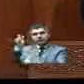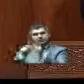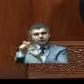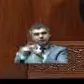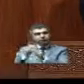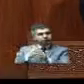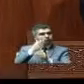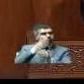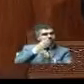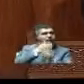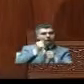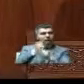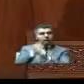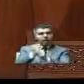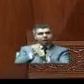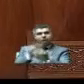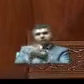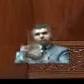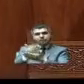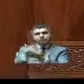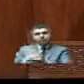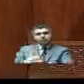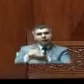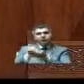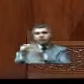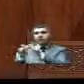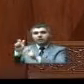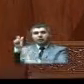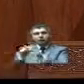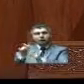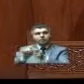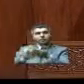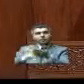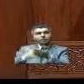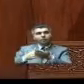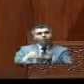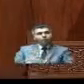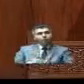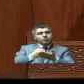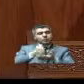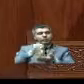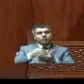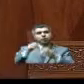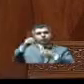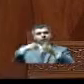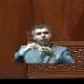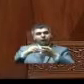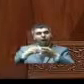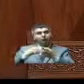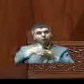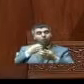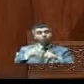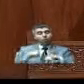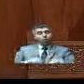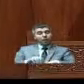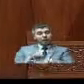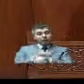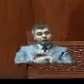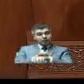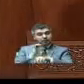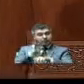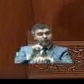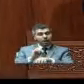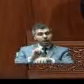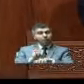القطاعات الحكومية المعنية معبأة باستمرار للتدخل والتخفيف من آثار موجة البرد. كما لا يفوتني في الختام